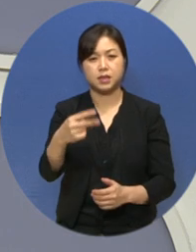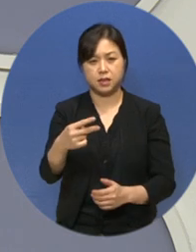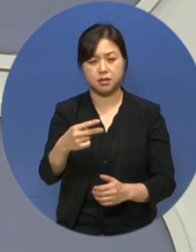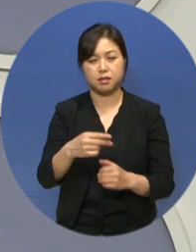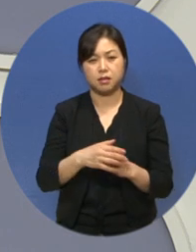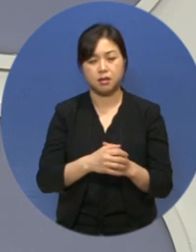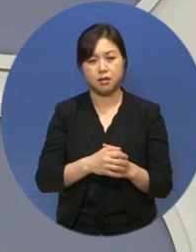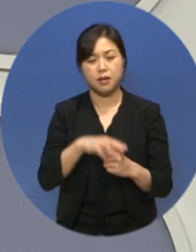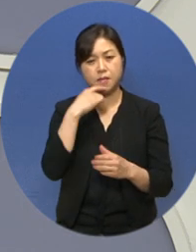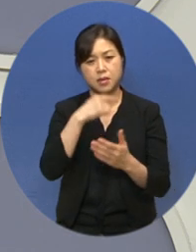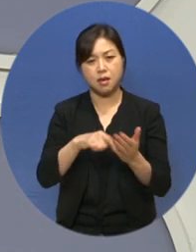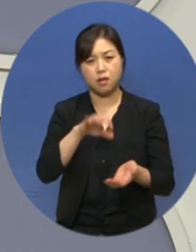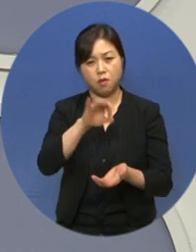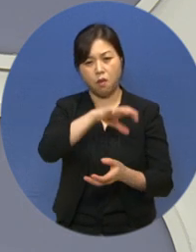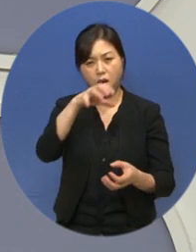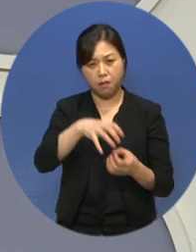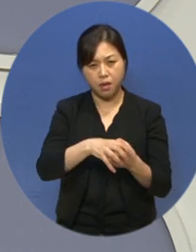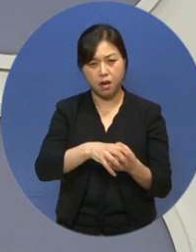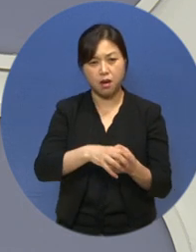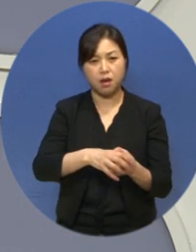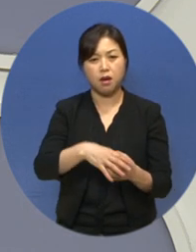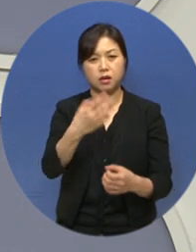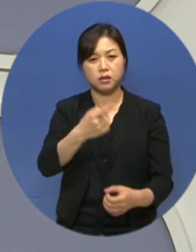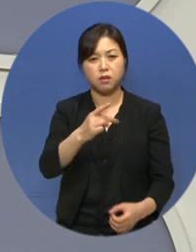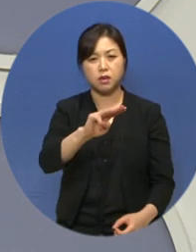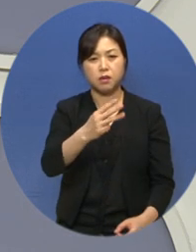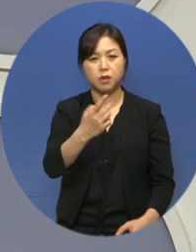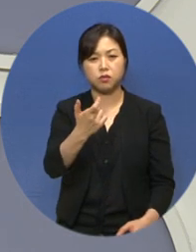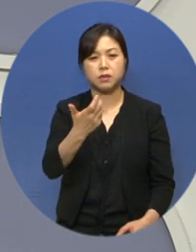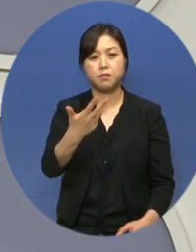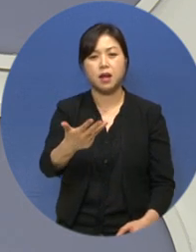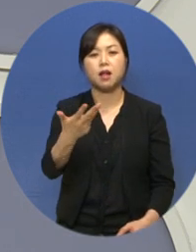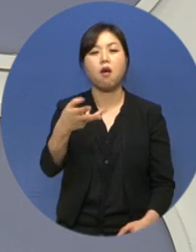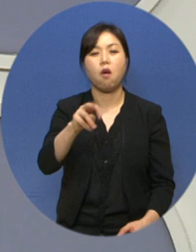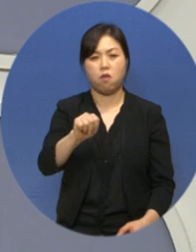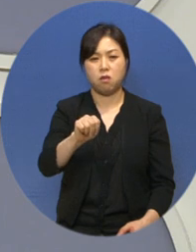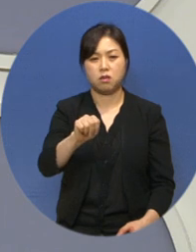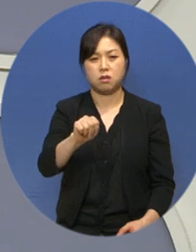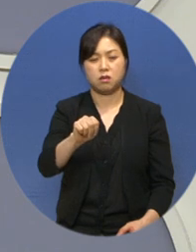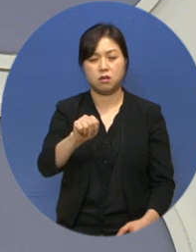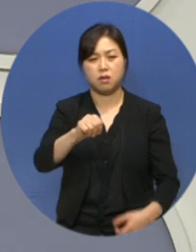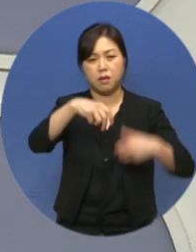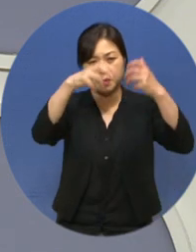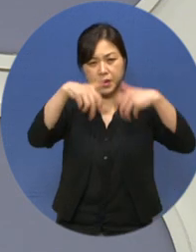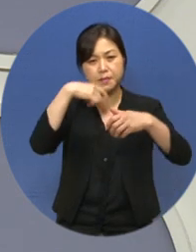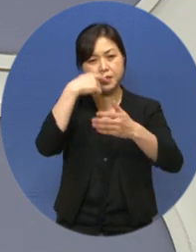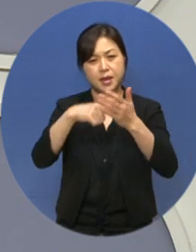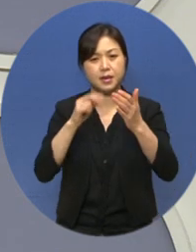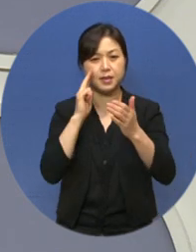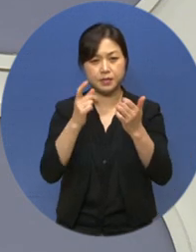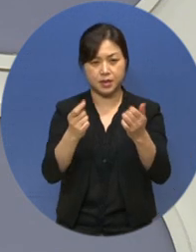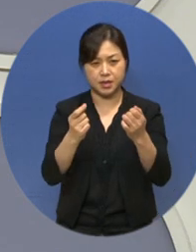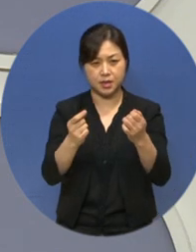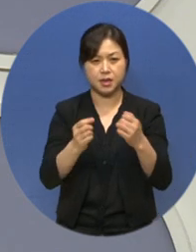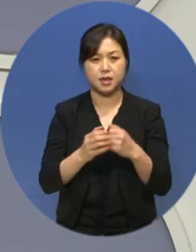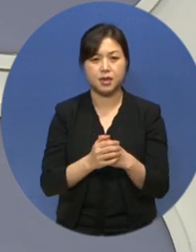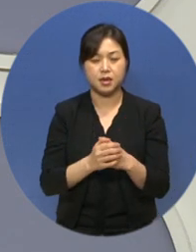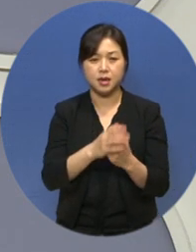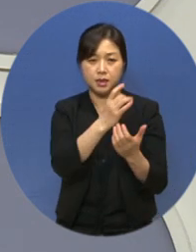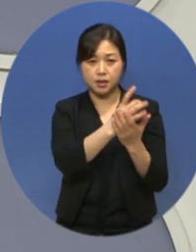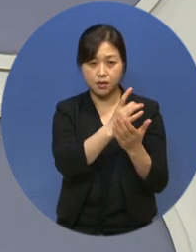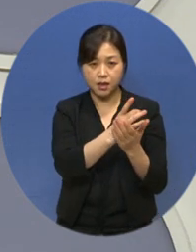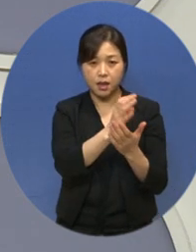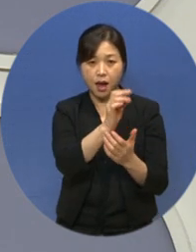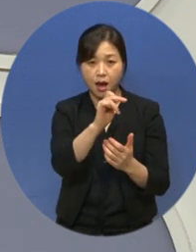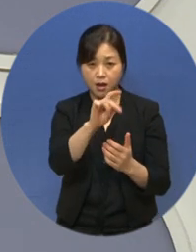현재까지 집계된 걸 받아 1천 3백 68억 원 적 녹 이 때문에 예수의 페어 굉장히 크다 예전 와 나산 같은